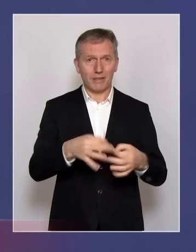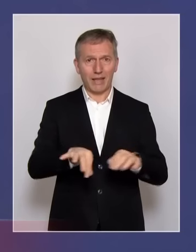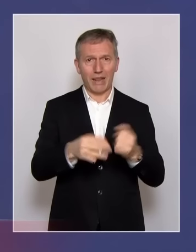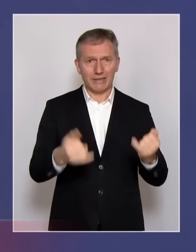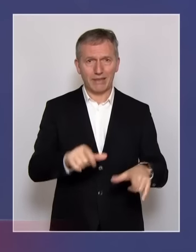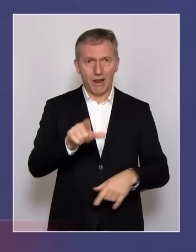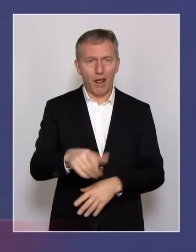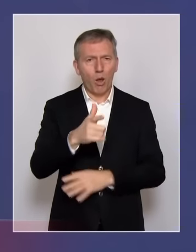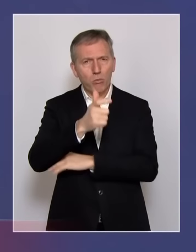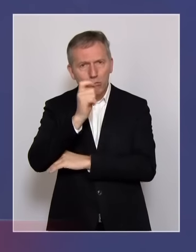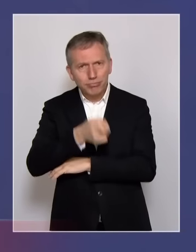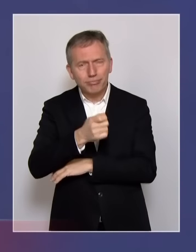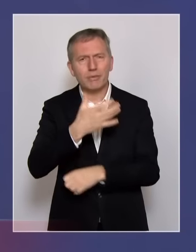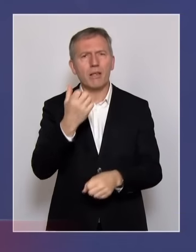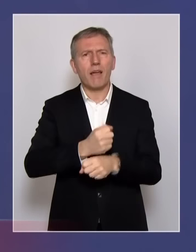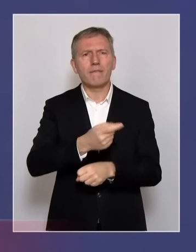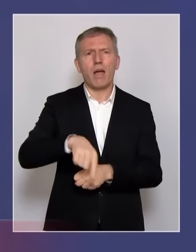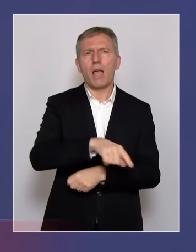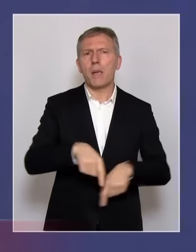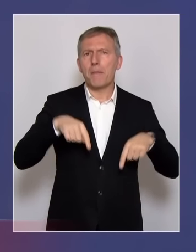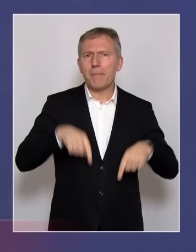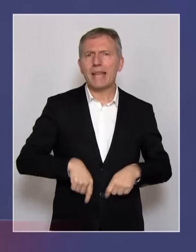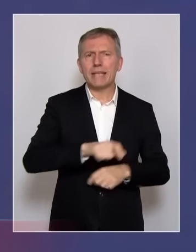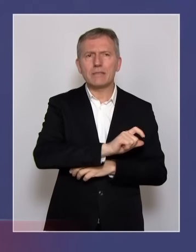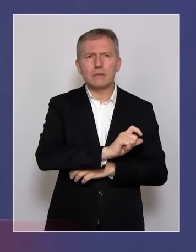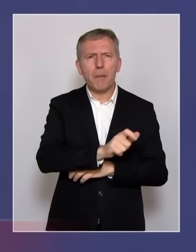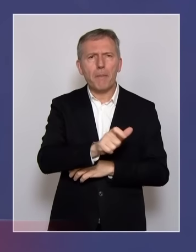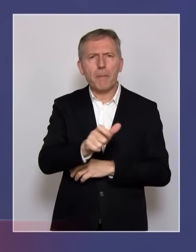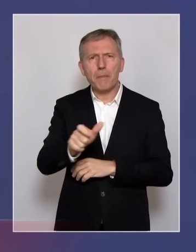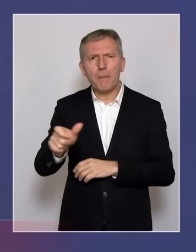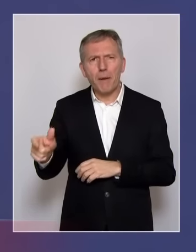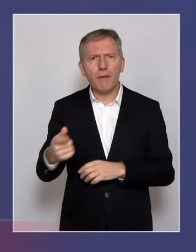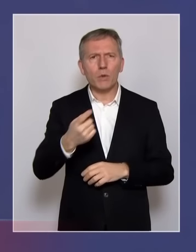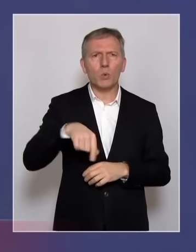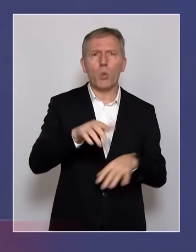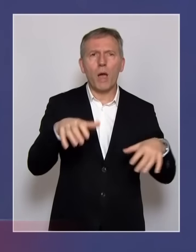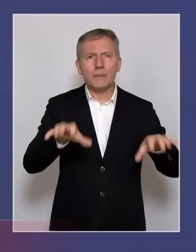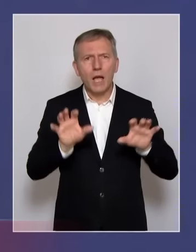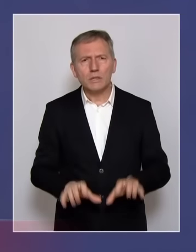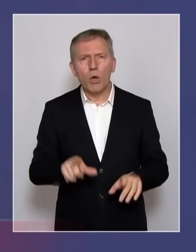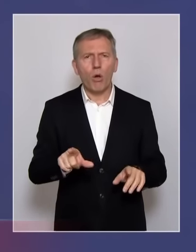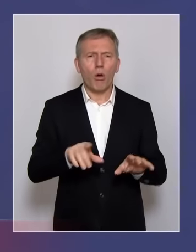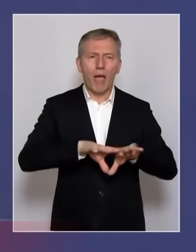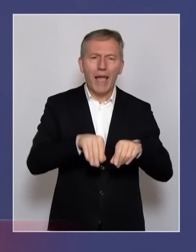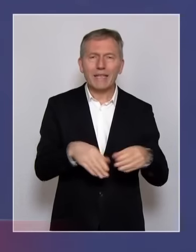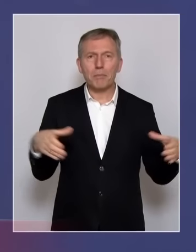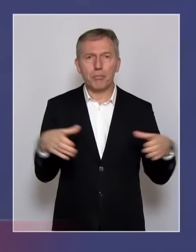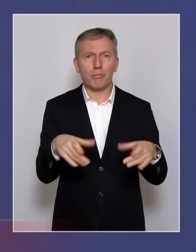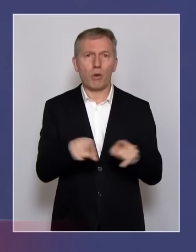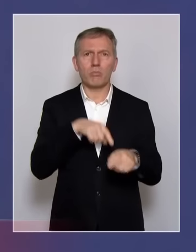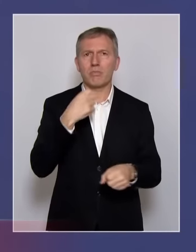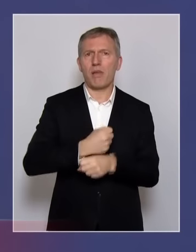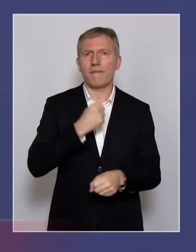saluer le travail des ministres successifs, des administrations, de l'ensemble des équipes qui ont en particulier permis